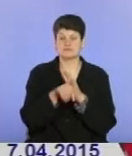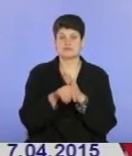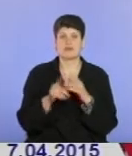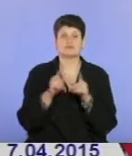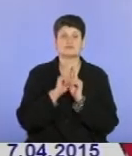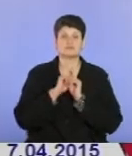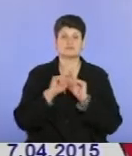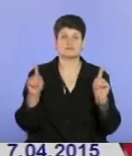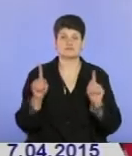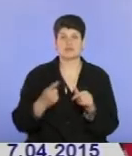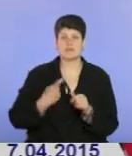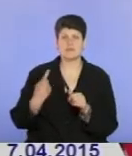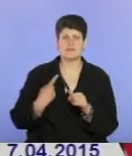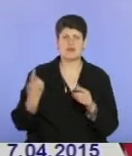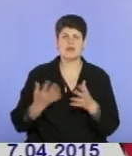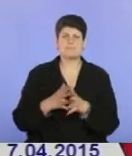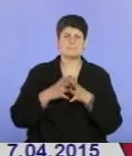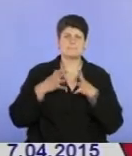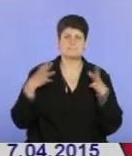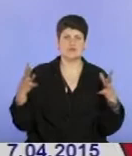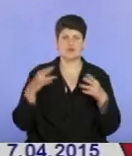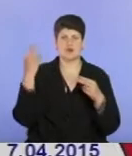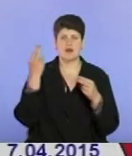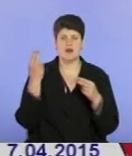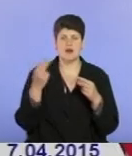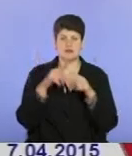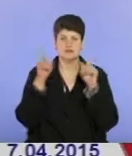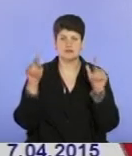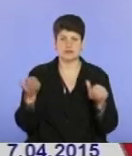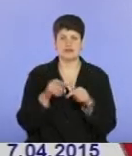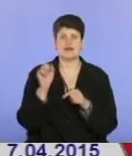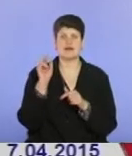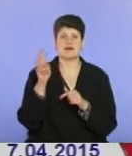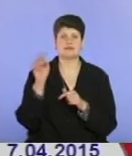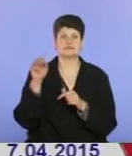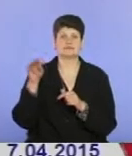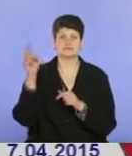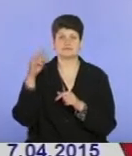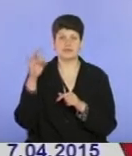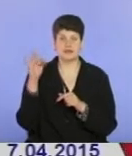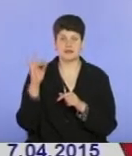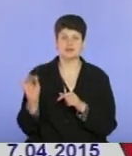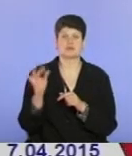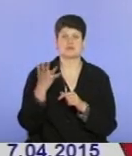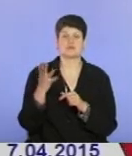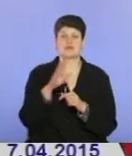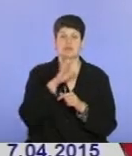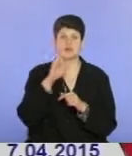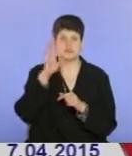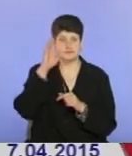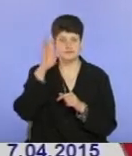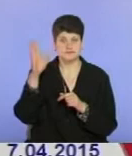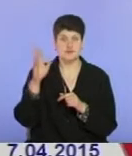шедевр майстра над найбільшою в Україні картиною сірників із зображенням архикатедрального собору Непорочного зачаття Пресвятої